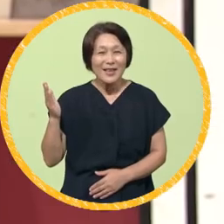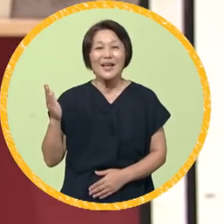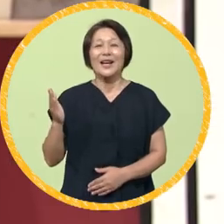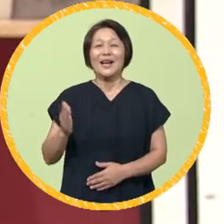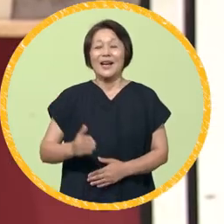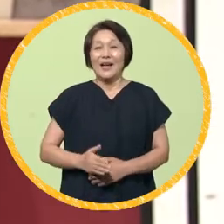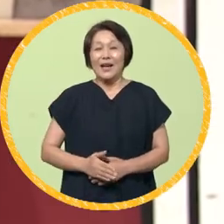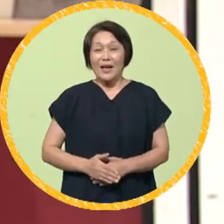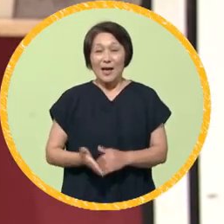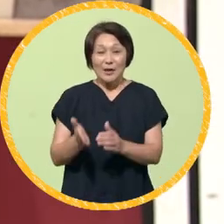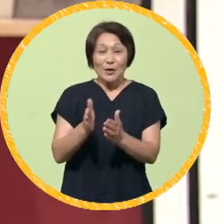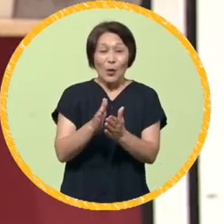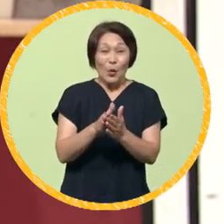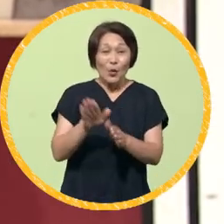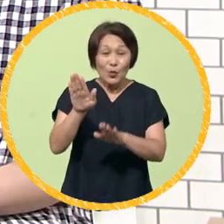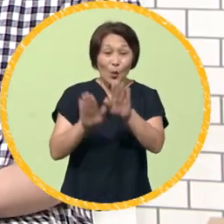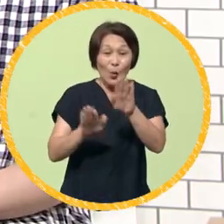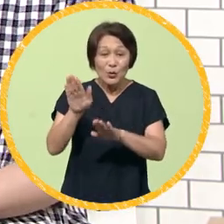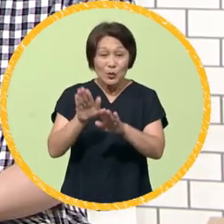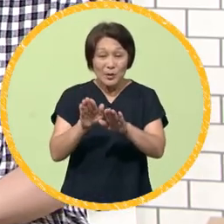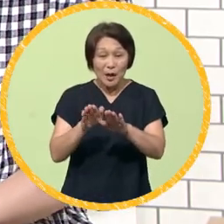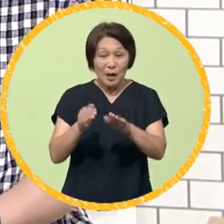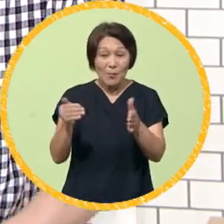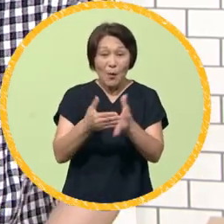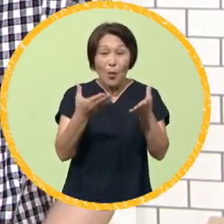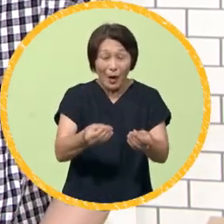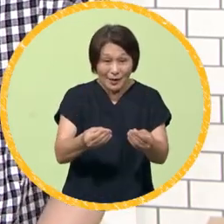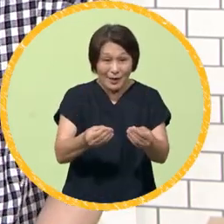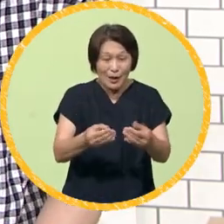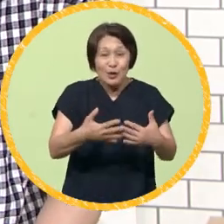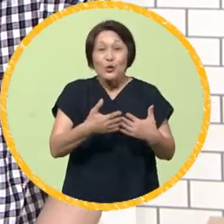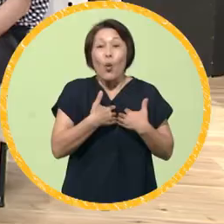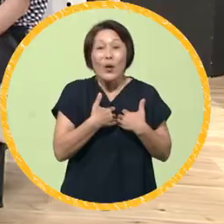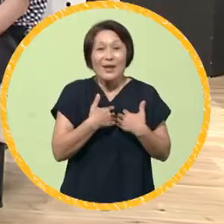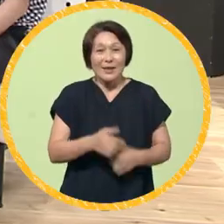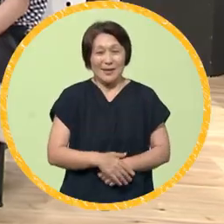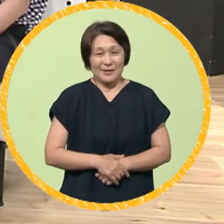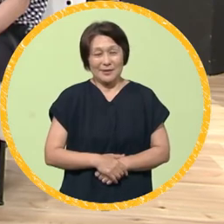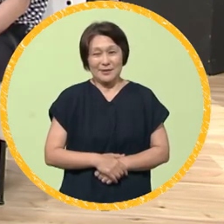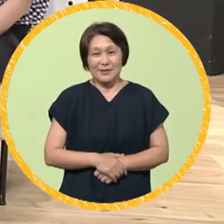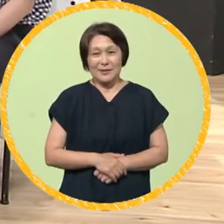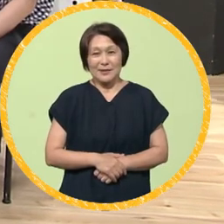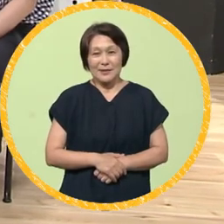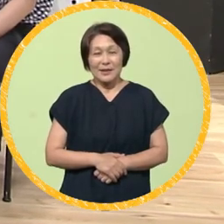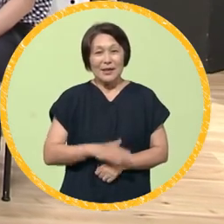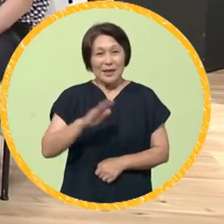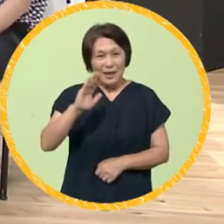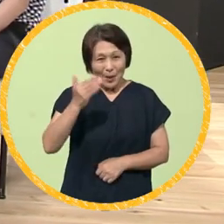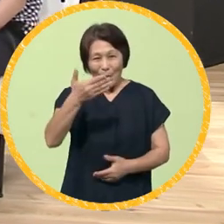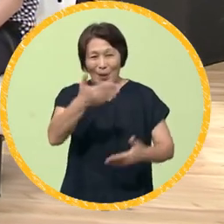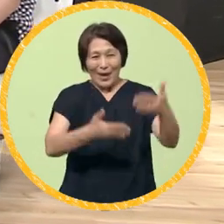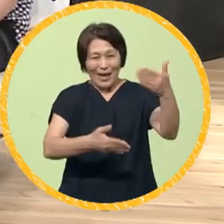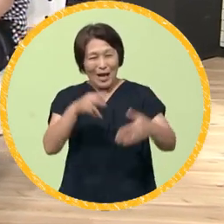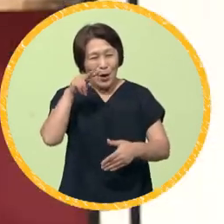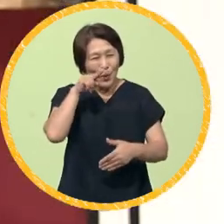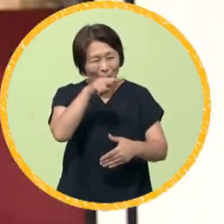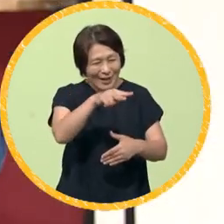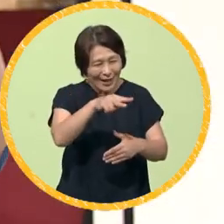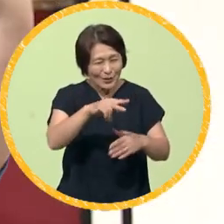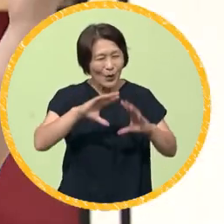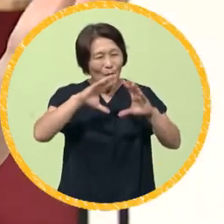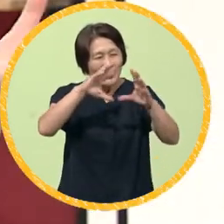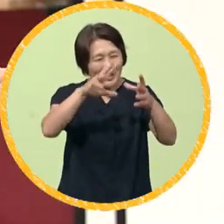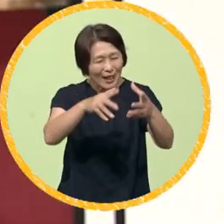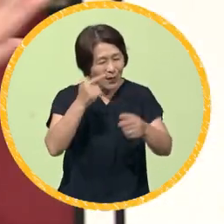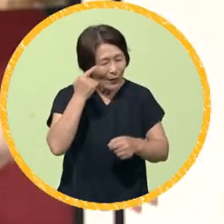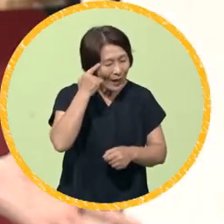いや このシーンで終わっちゃうの。 衝撃的な映像ですけれどもね。 でも、まあ、映画を見てその世界観を感じながら、あの